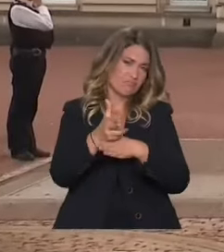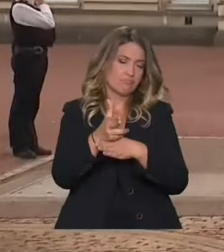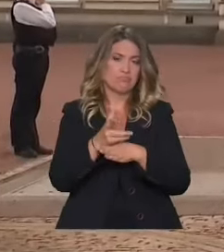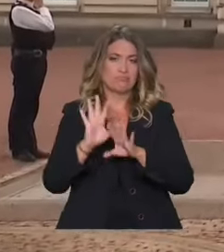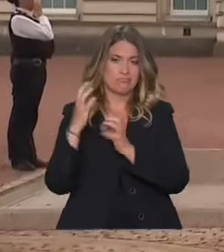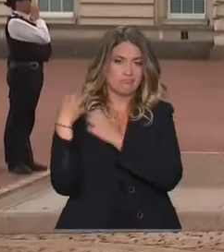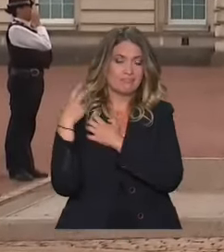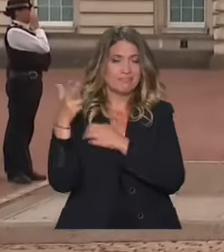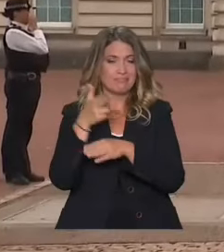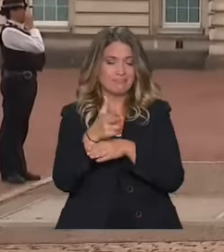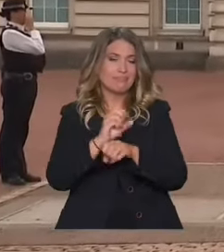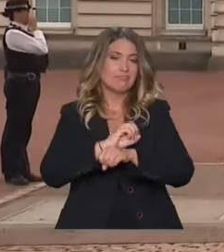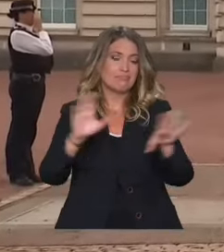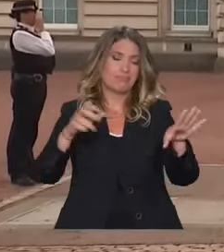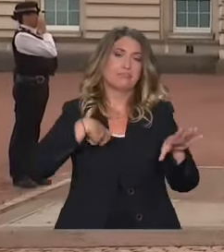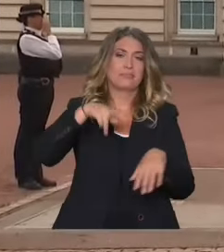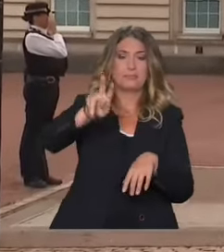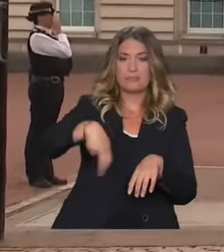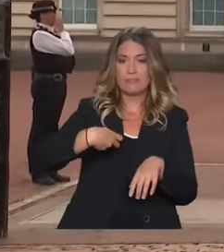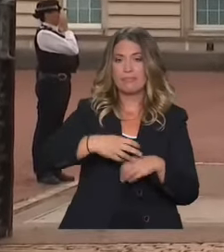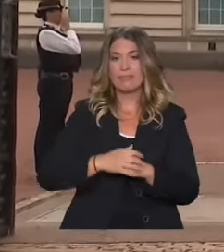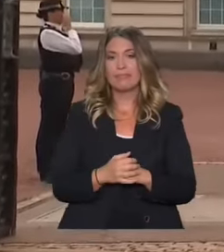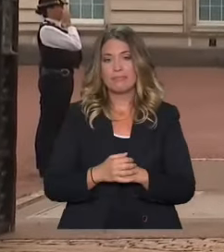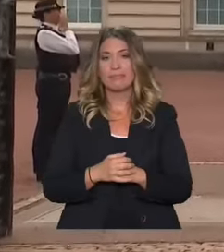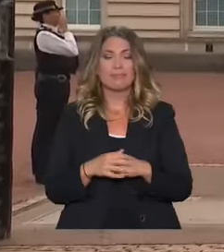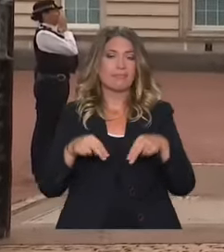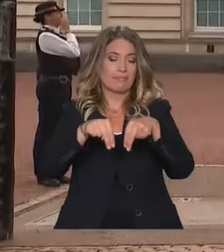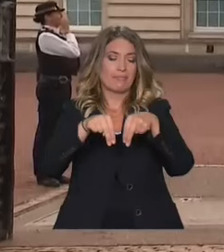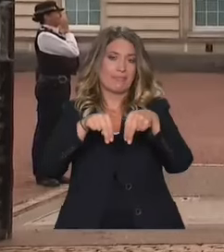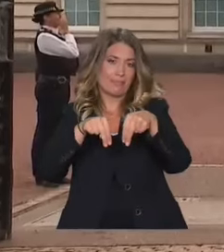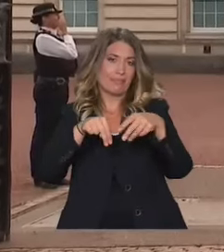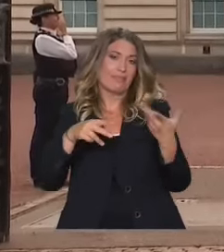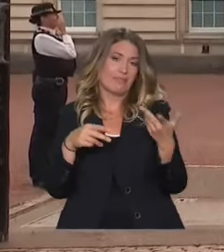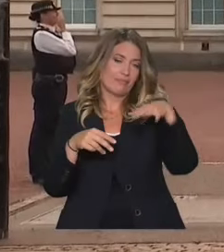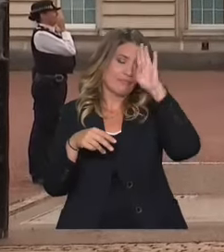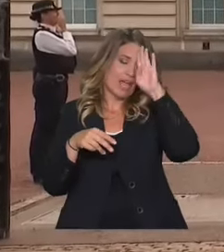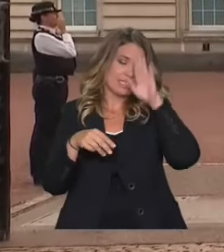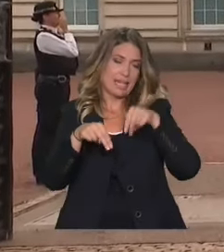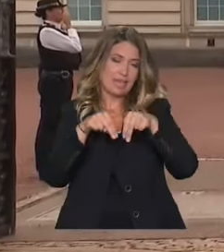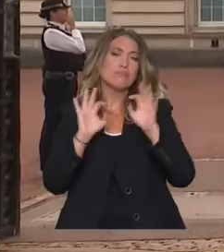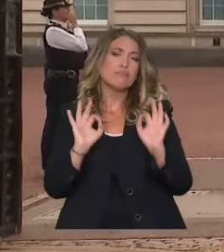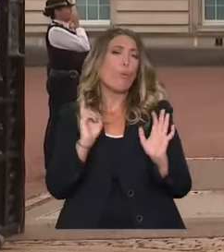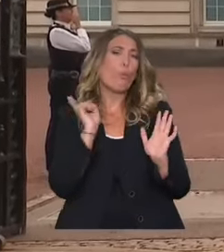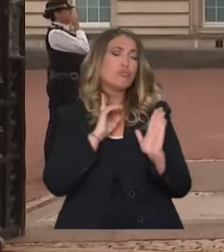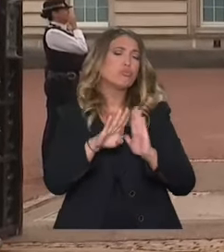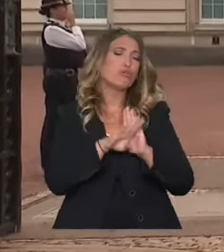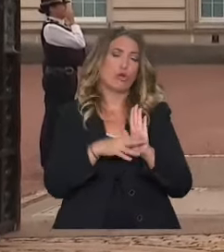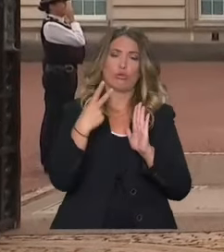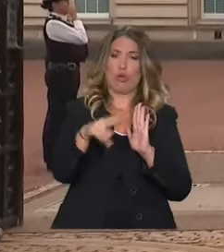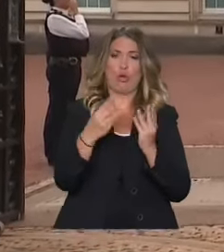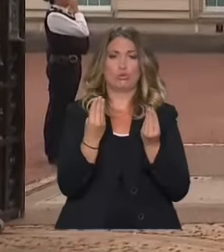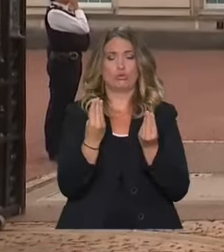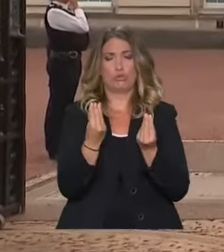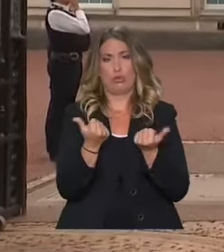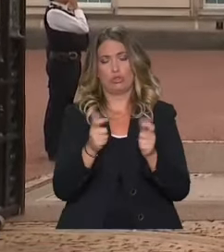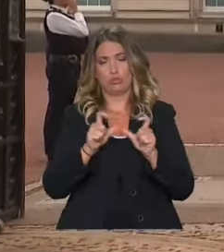Και βλέπετε τους δυο τους, το βασιλιά πάντα ένα βήμα μπροστά, γιατί αυτό επιτάσσει το πρωτόκολλο, και την βασιλική σύζυγο